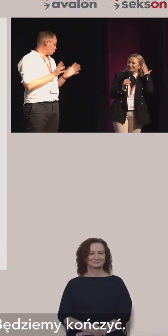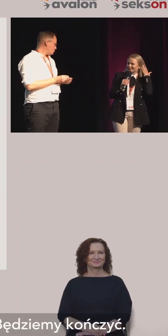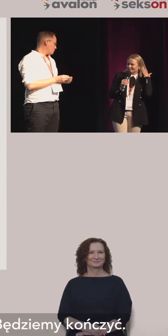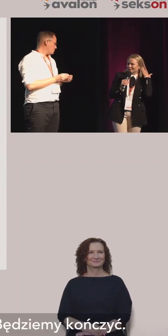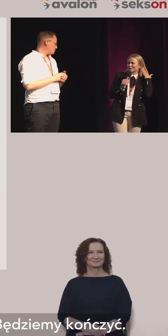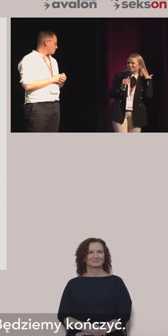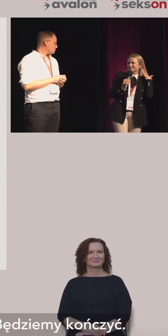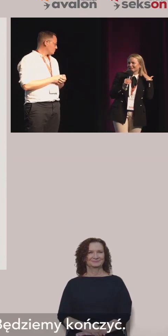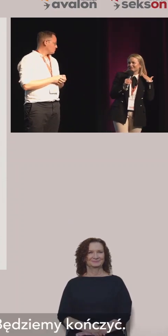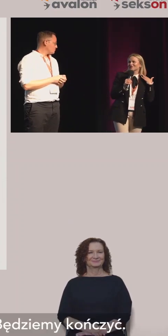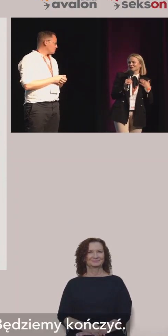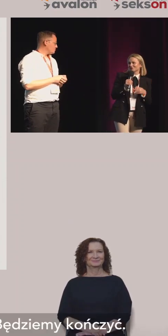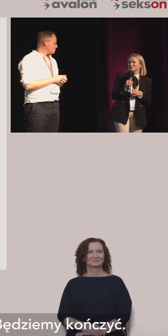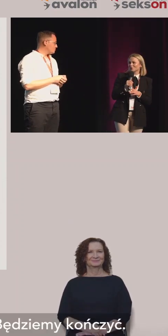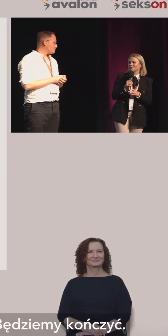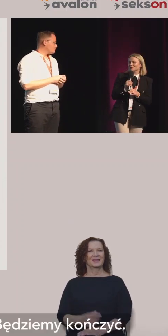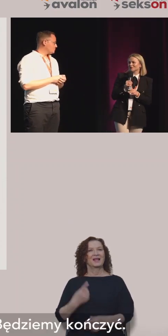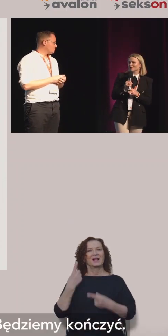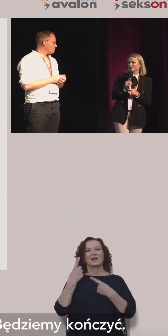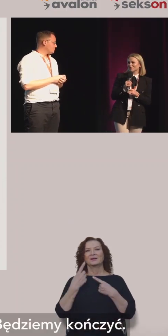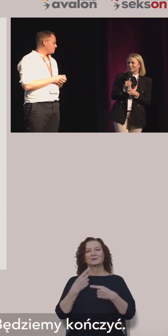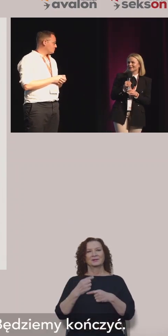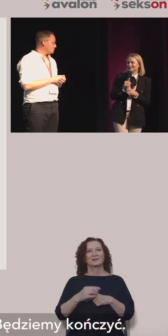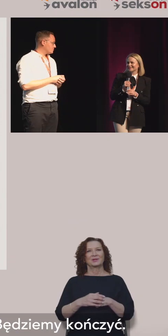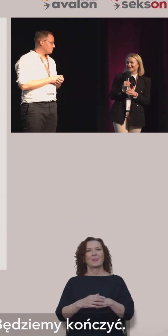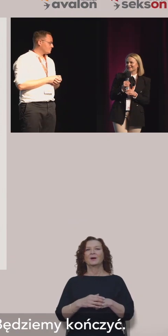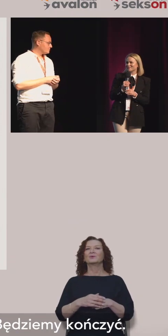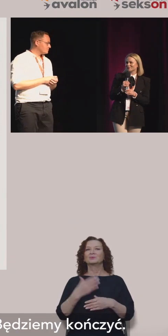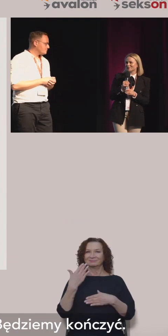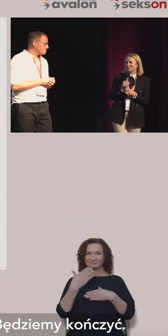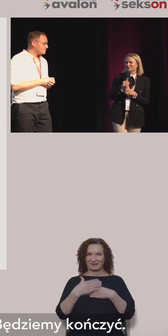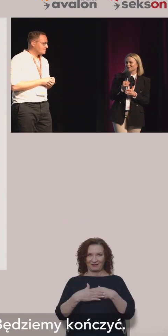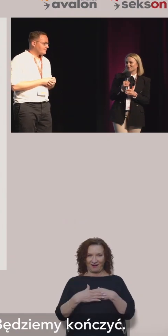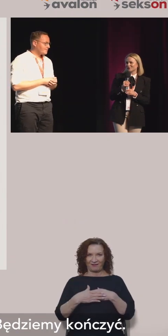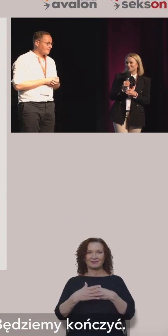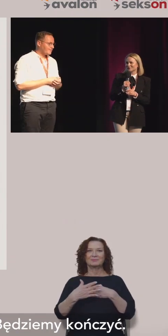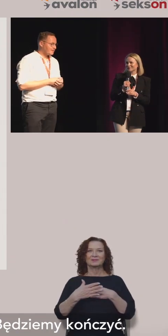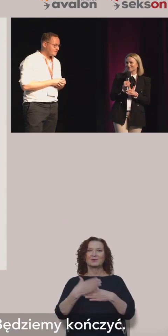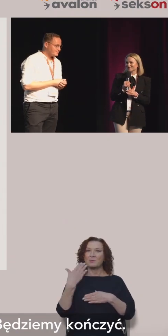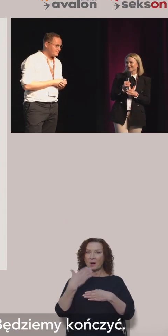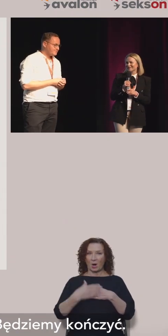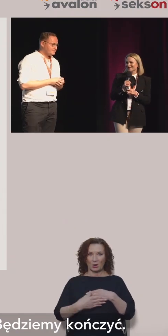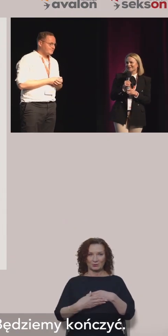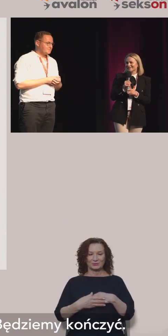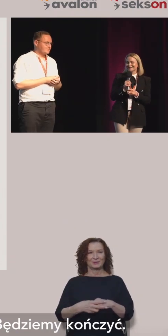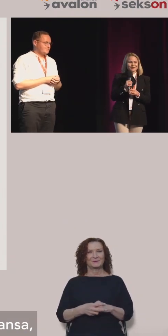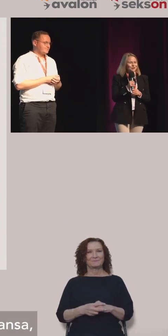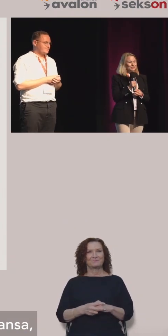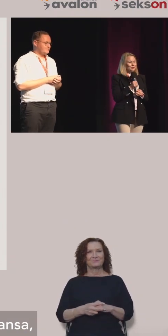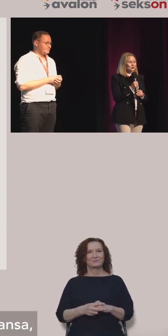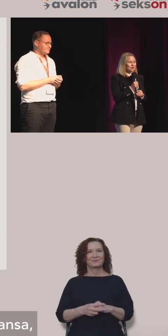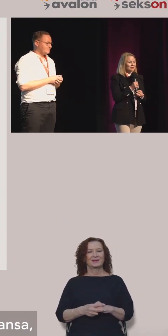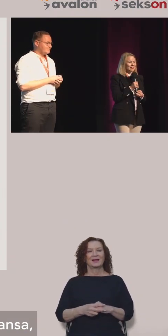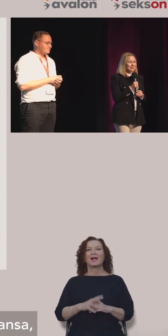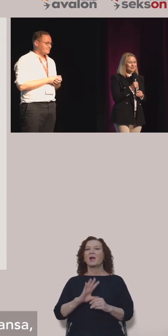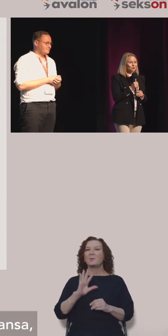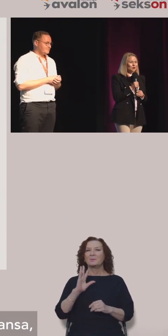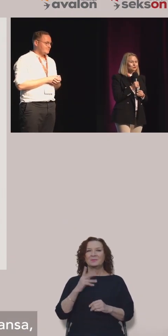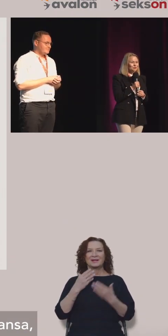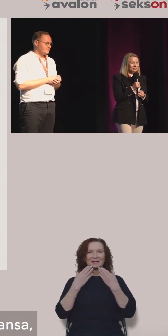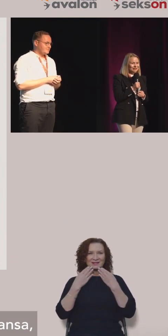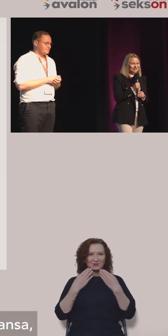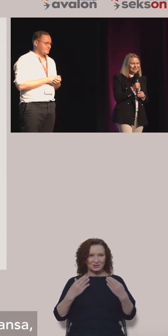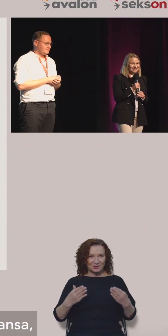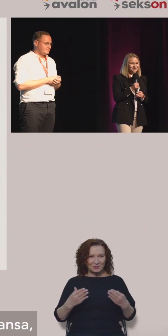Drodzy Państwo, zdaje się, że to byłoby już chyba na tyle. Powoli będziemy kończyć. Ślicznie dziękujemy. Dla nas to